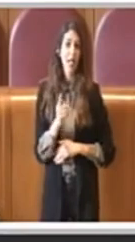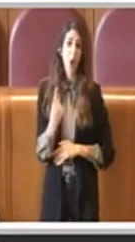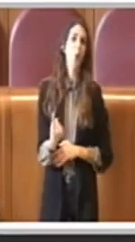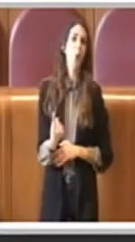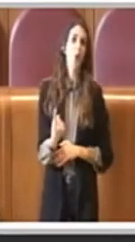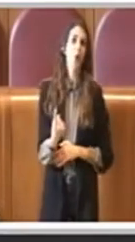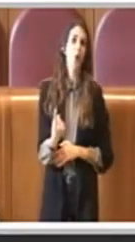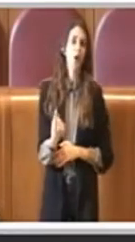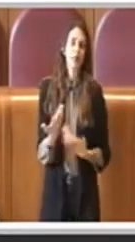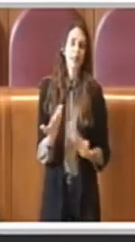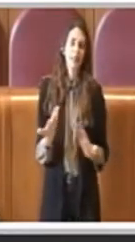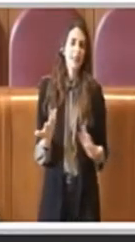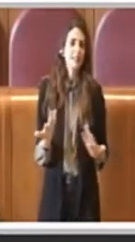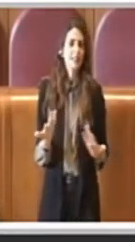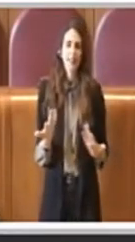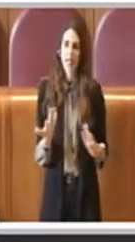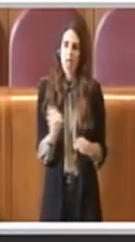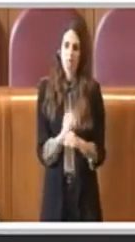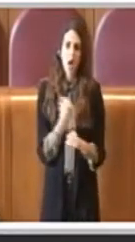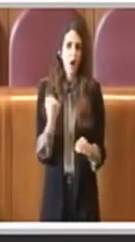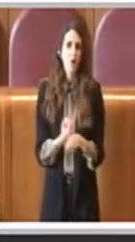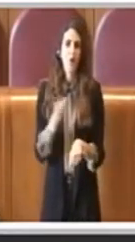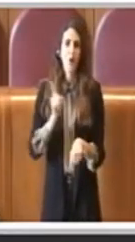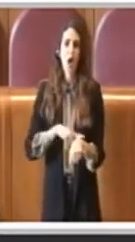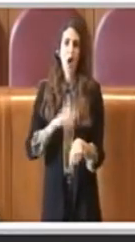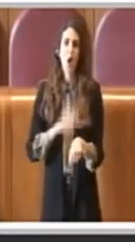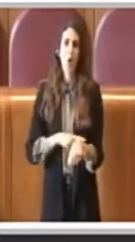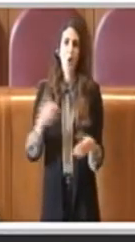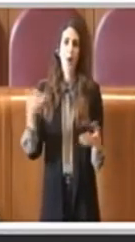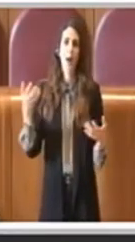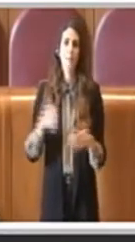fare ridotto, e quella riduzione oraria